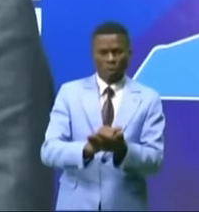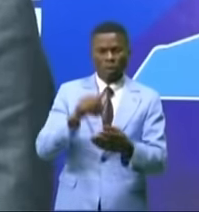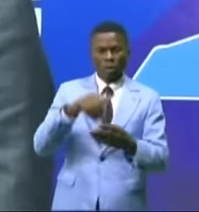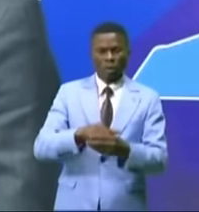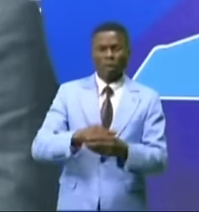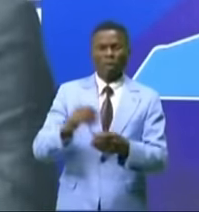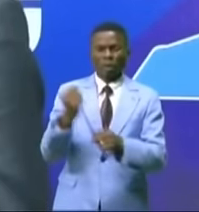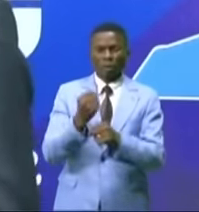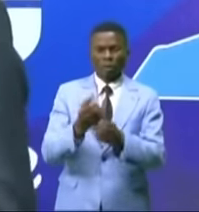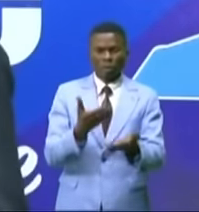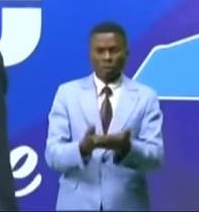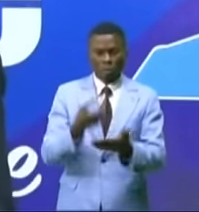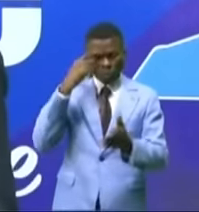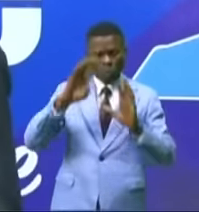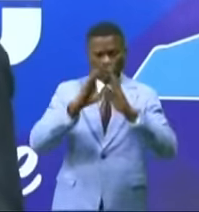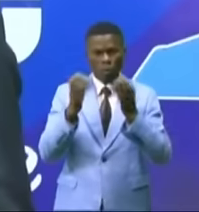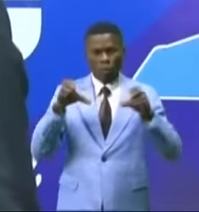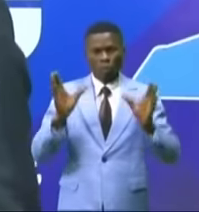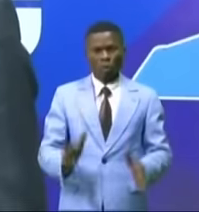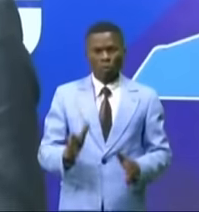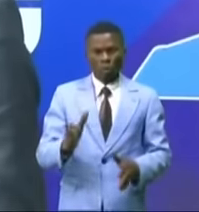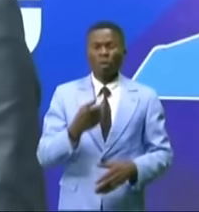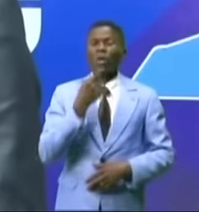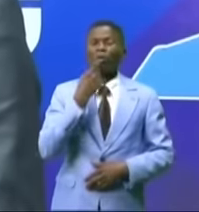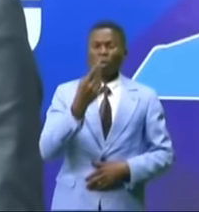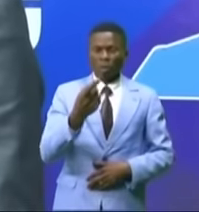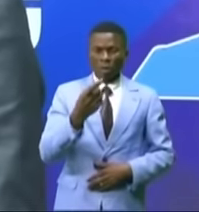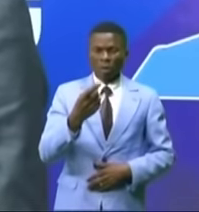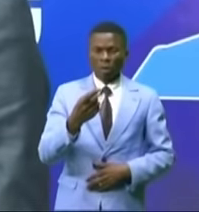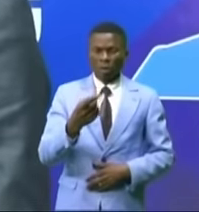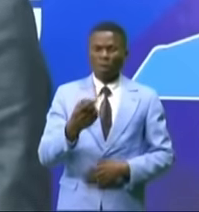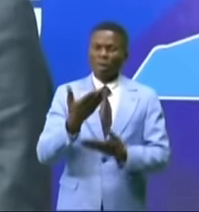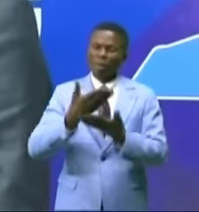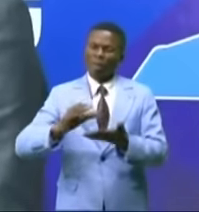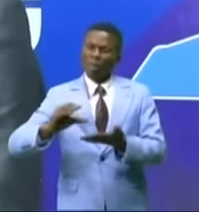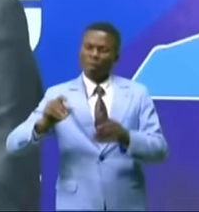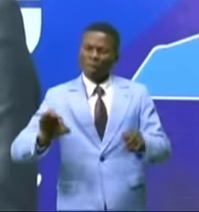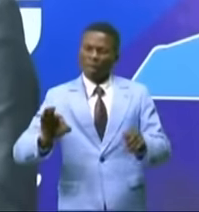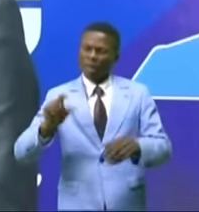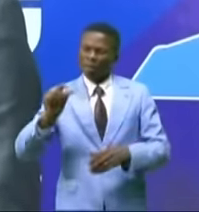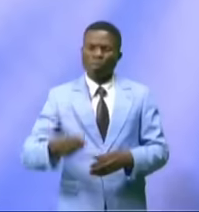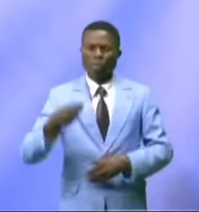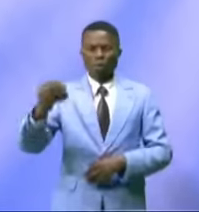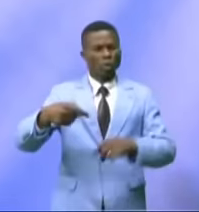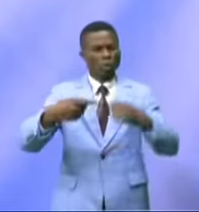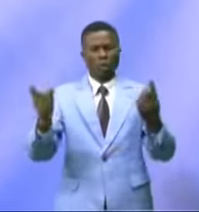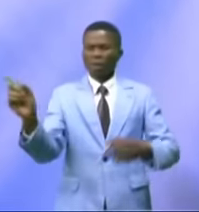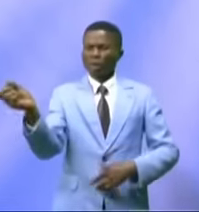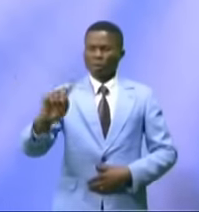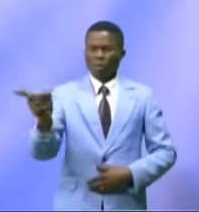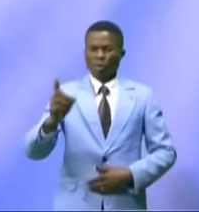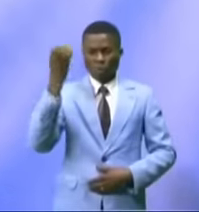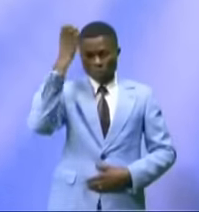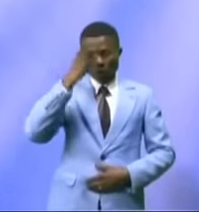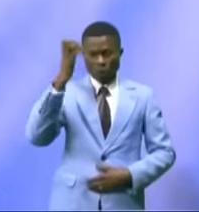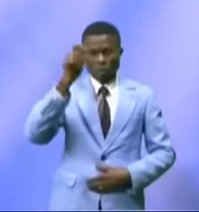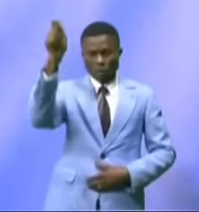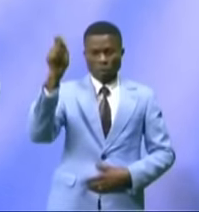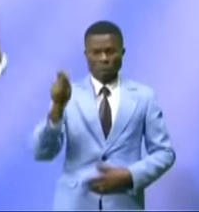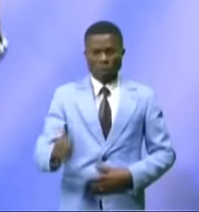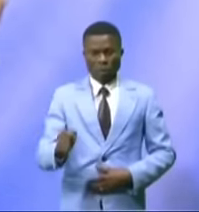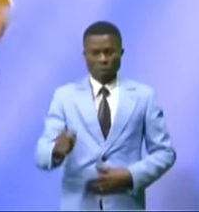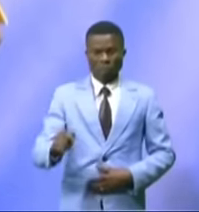cette dynamique et pour que tous les Congolais puissent se dire pas un seul centimètre à concéder à l'ennemi. Pour le général de brigade